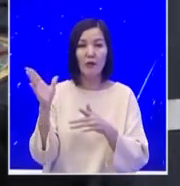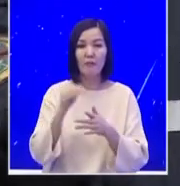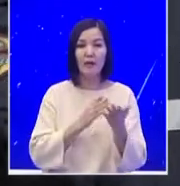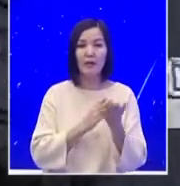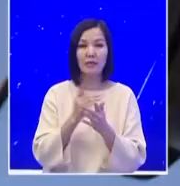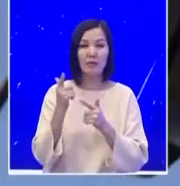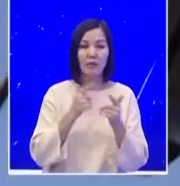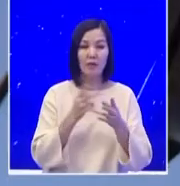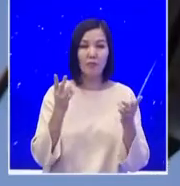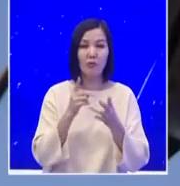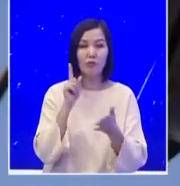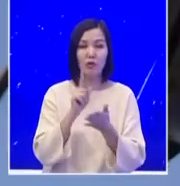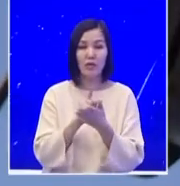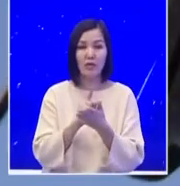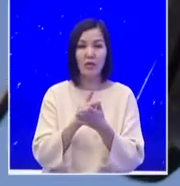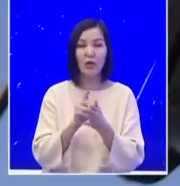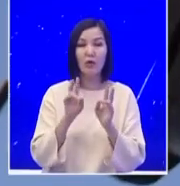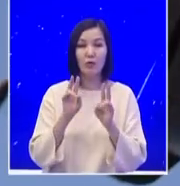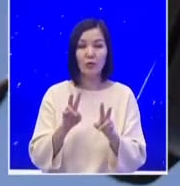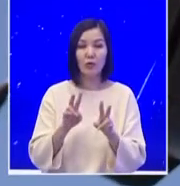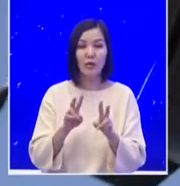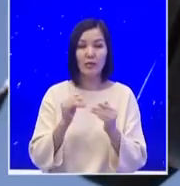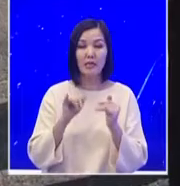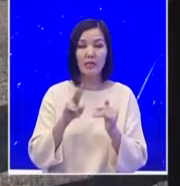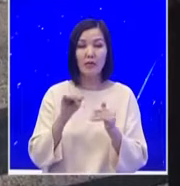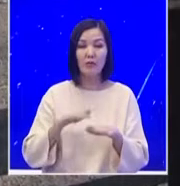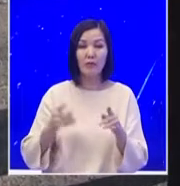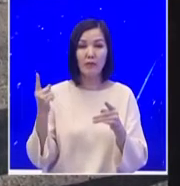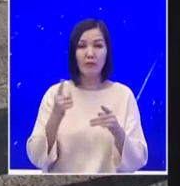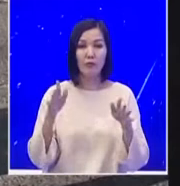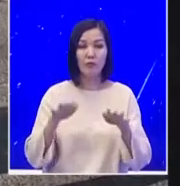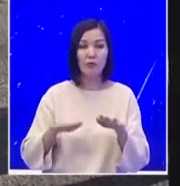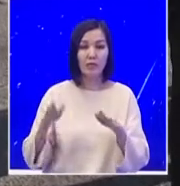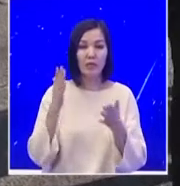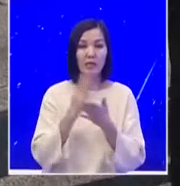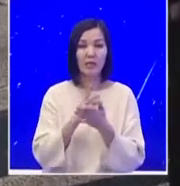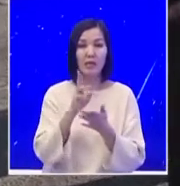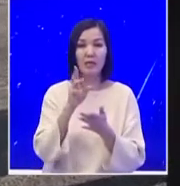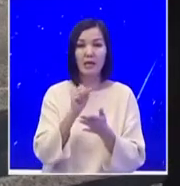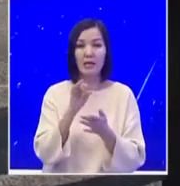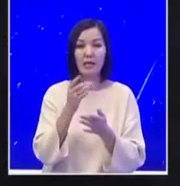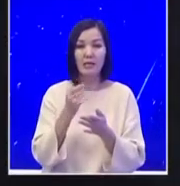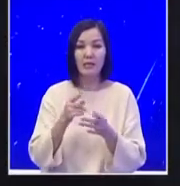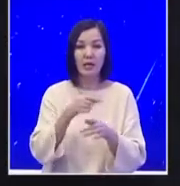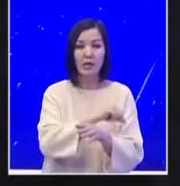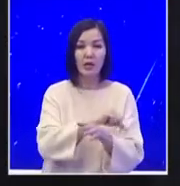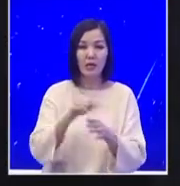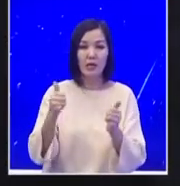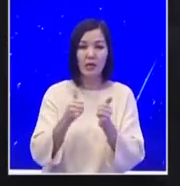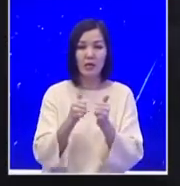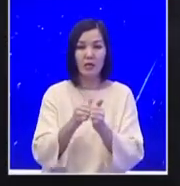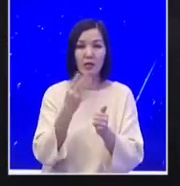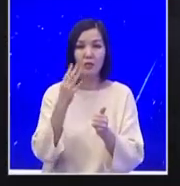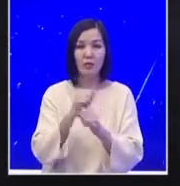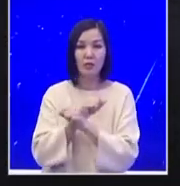қызметтер дайын болуы шарт. Десе де, әлі ауданда биыл бір ғана учаске анықталған. Ол Қарасай ауданы мен шекаралас жердегі 4